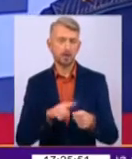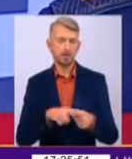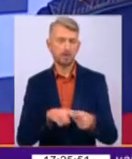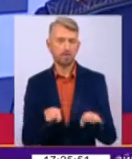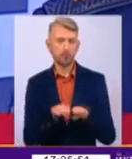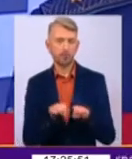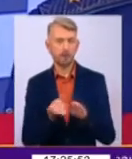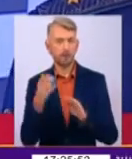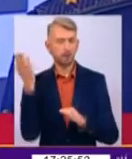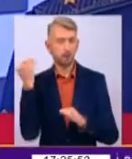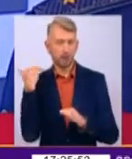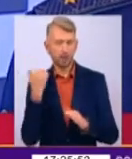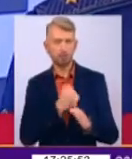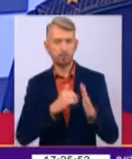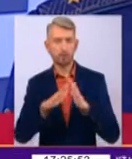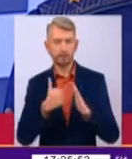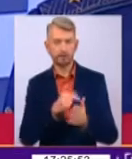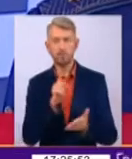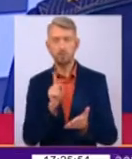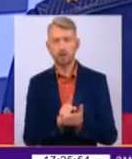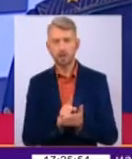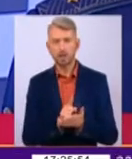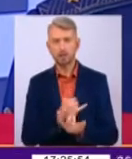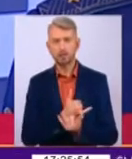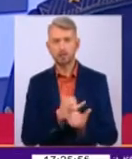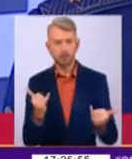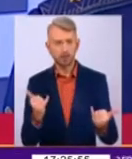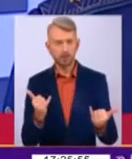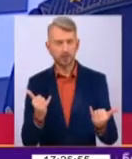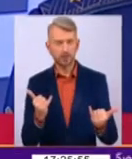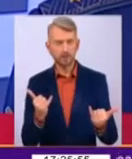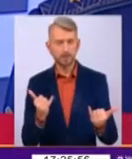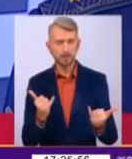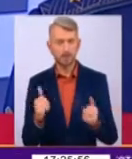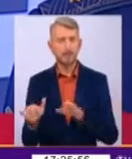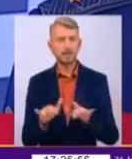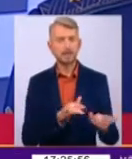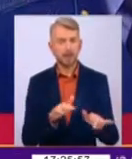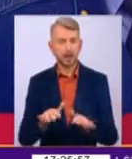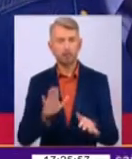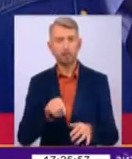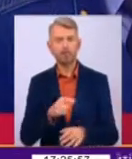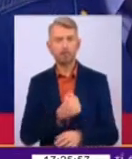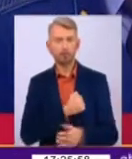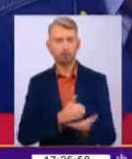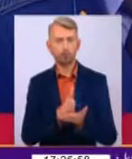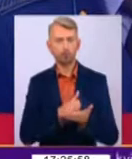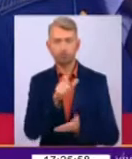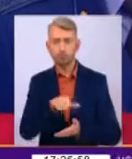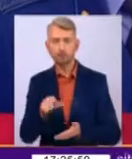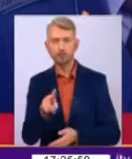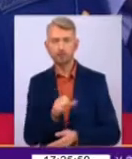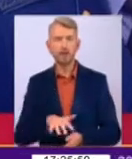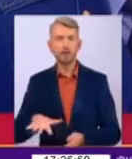з попередніми призивами повинні забезпечити діяльність потім цих військовослужбовців на